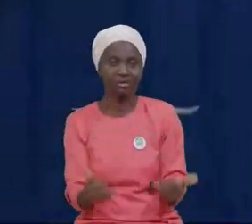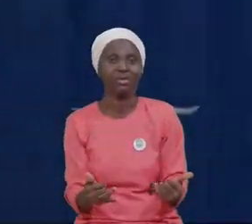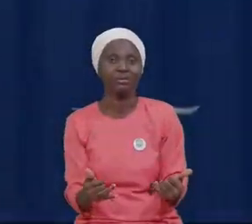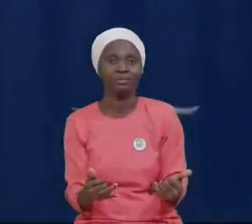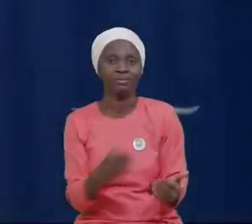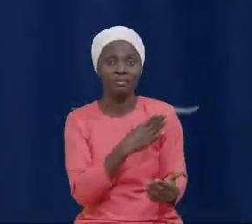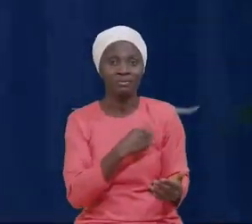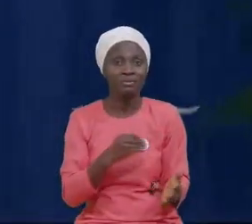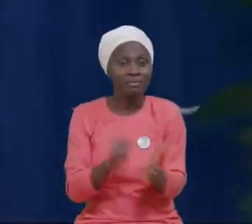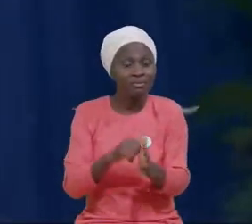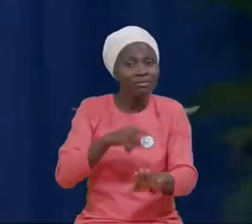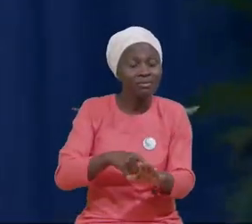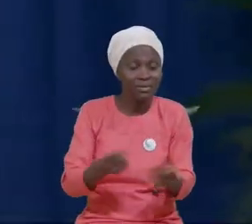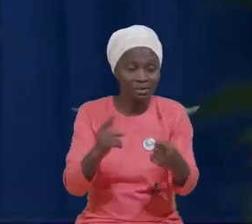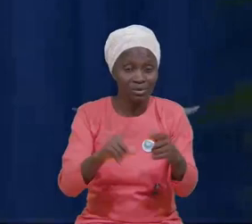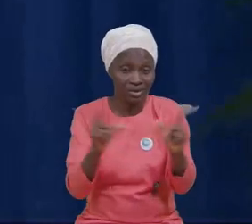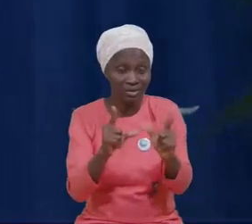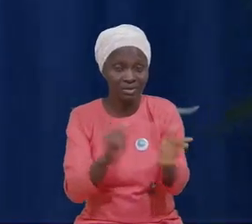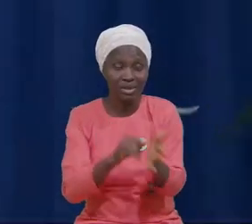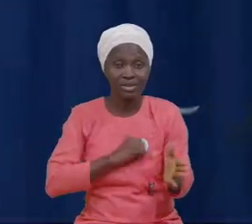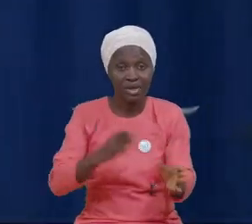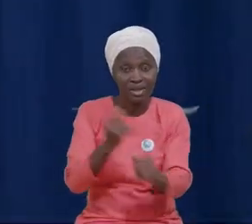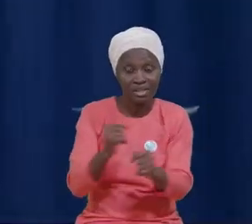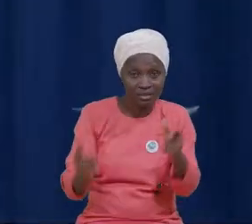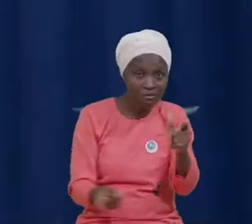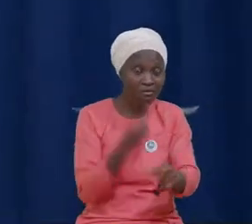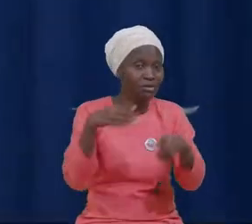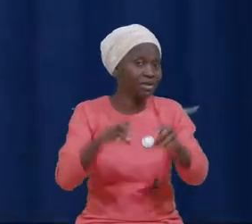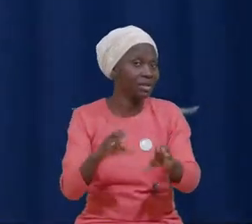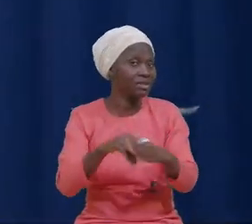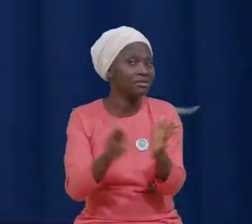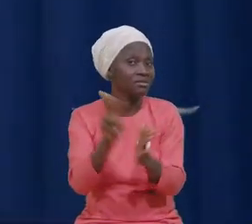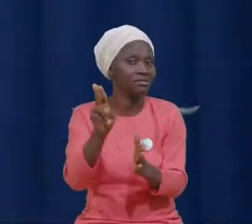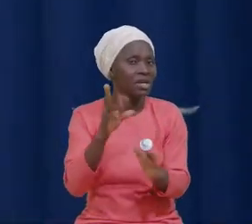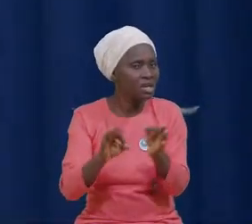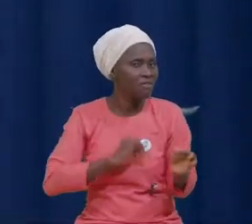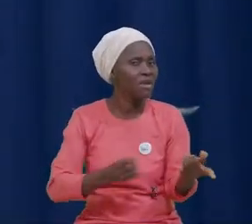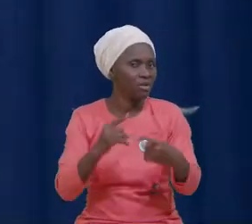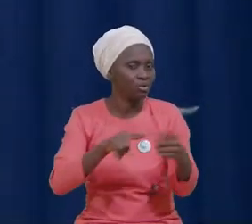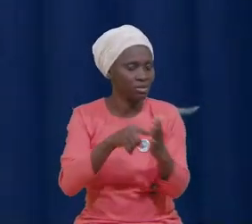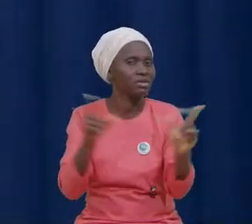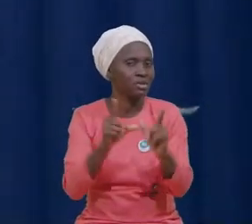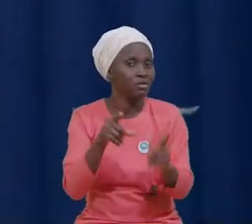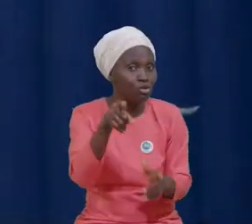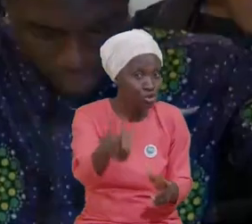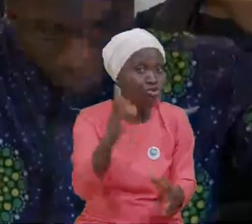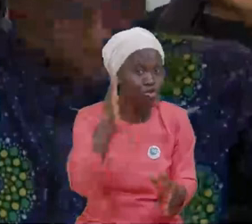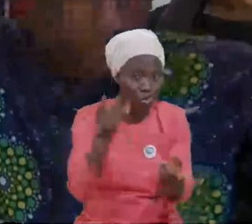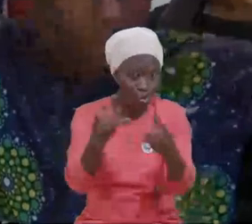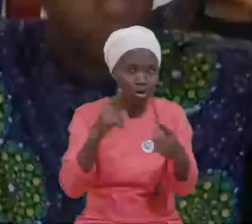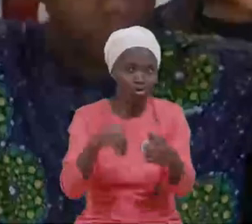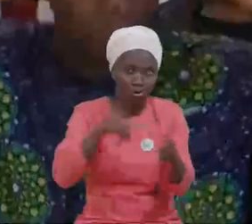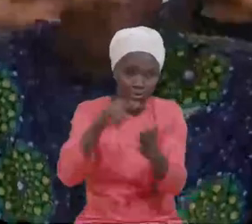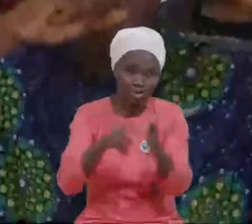En mathématiques, j'étais avec distinction. Si je suis venu à ce niveau, vous